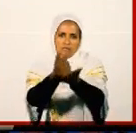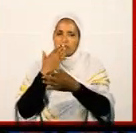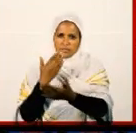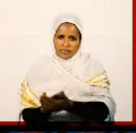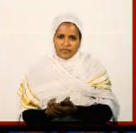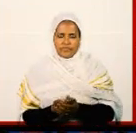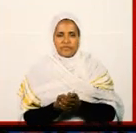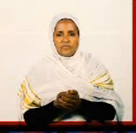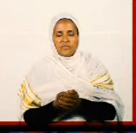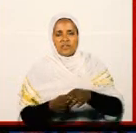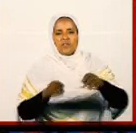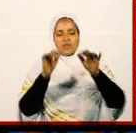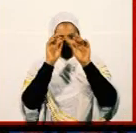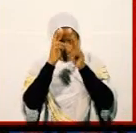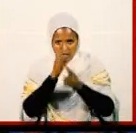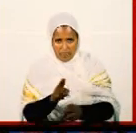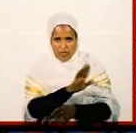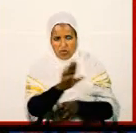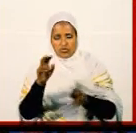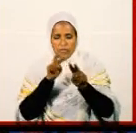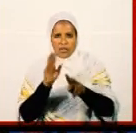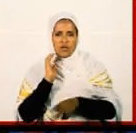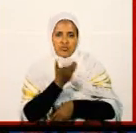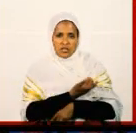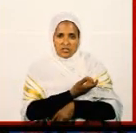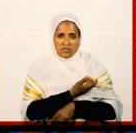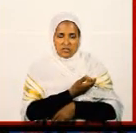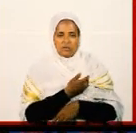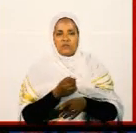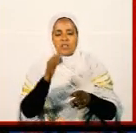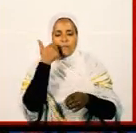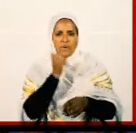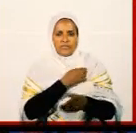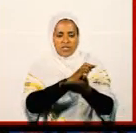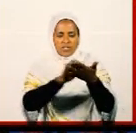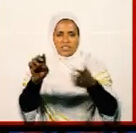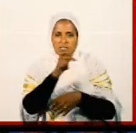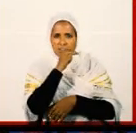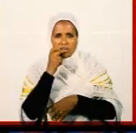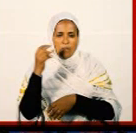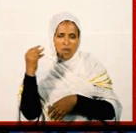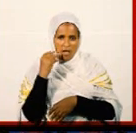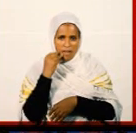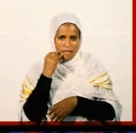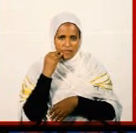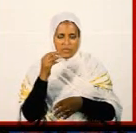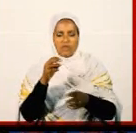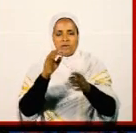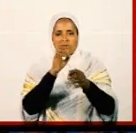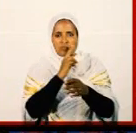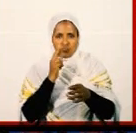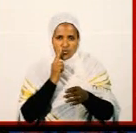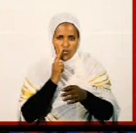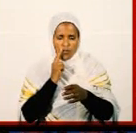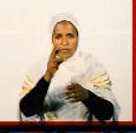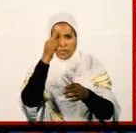ለእግዚአብሔር። የተከበራችሁ ተመልካቾቻችን የእመቤታችን የቅድስት ድንግል ማርያም የፍልሰታ